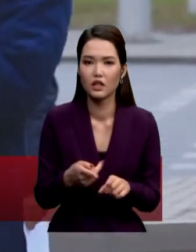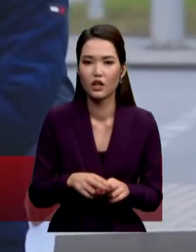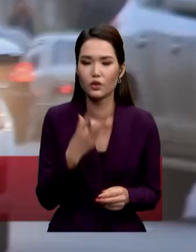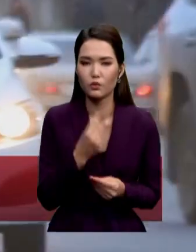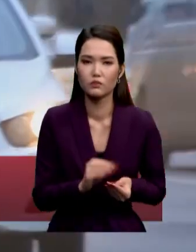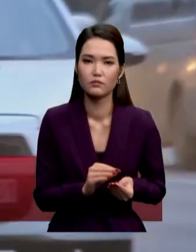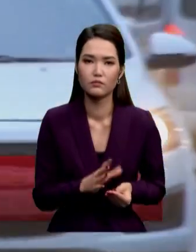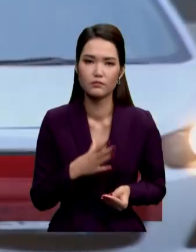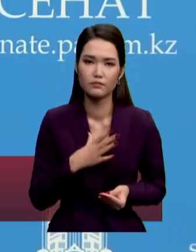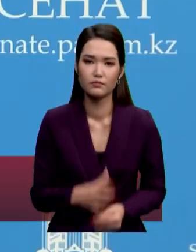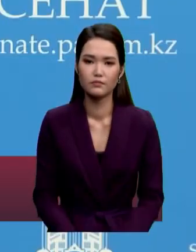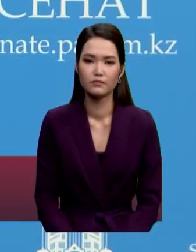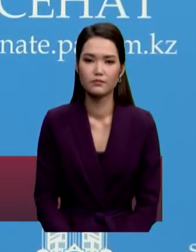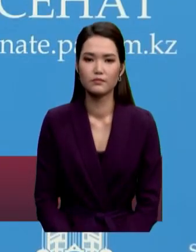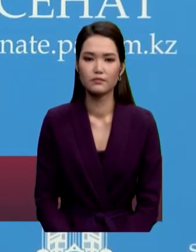еркінде.